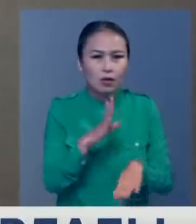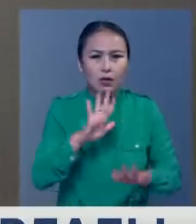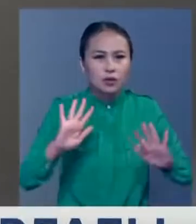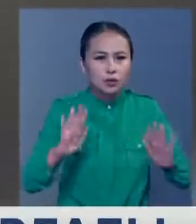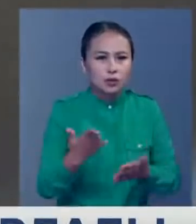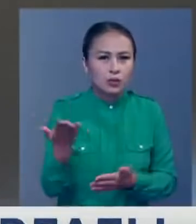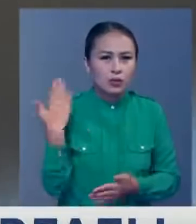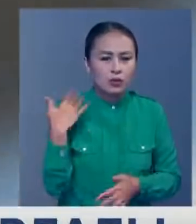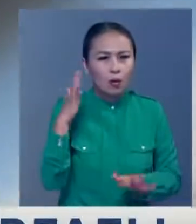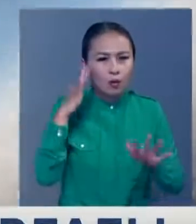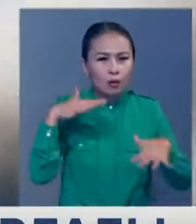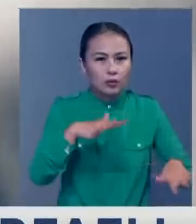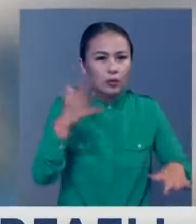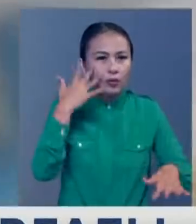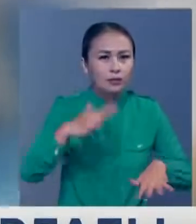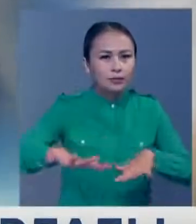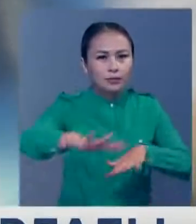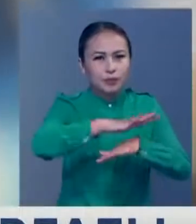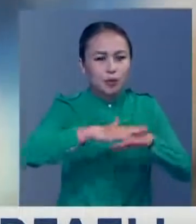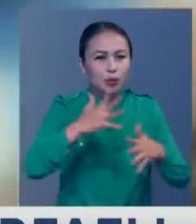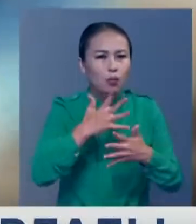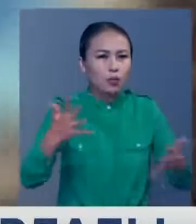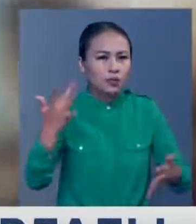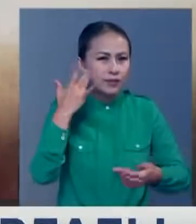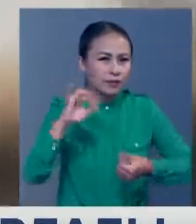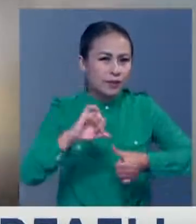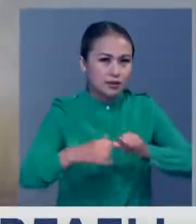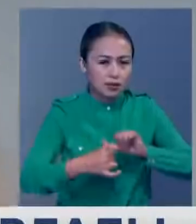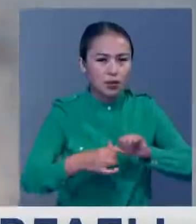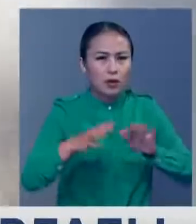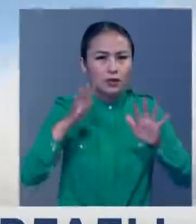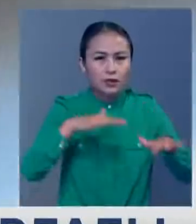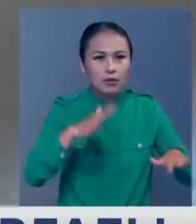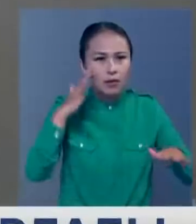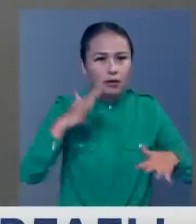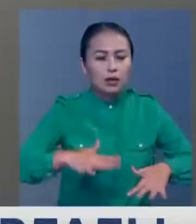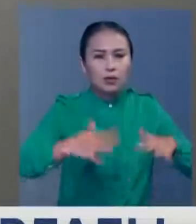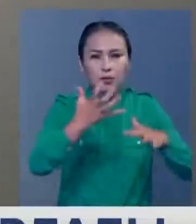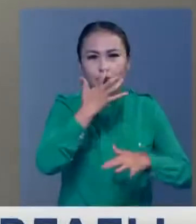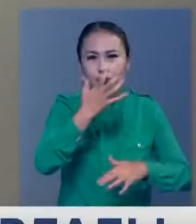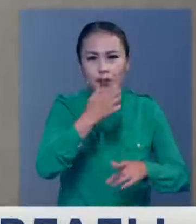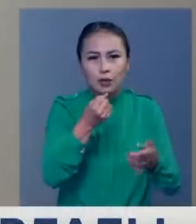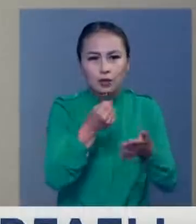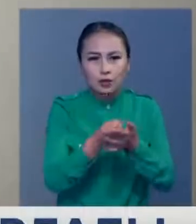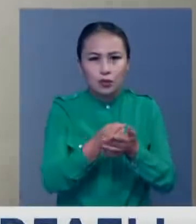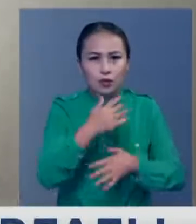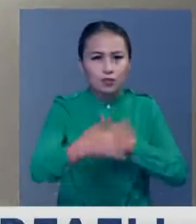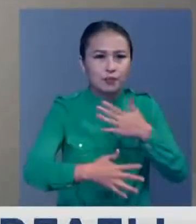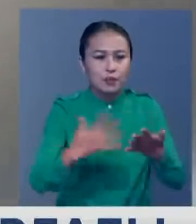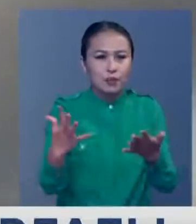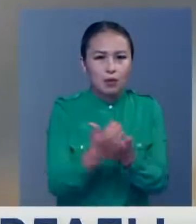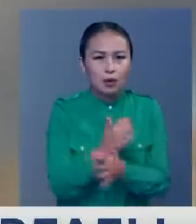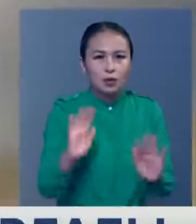құбылыс негізінен теңіз жағасында орналасқан елдерде жиі кездеседі дейді. Теңізден көтерілген жылы ауа салқын фронтпен араласқанда